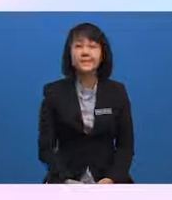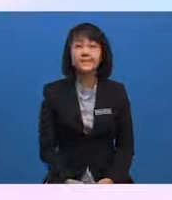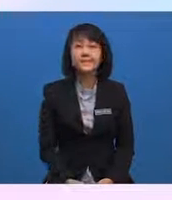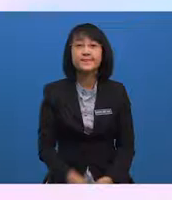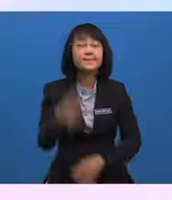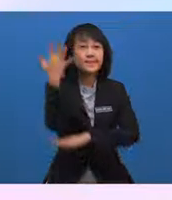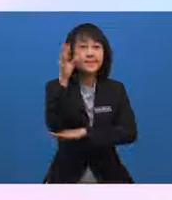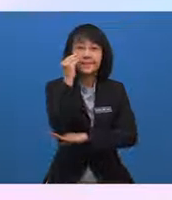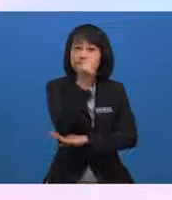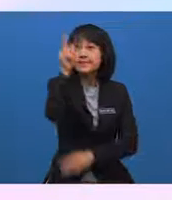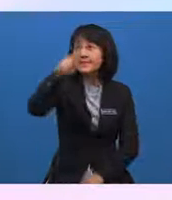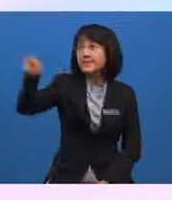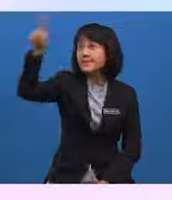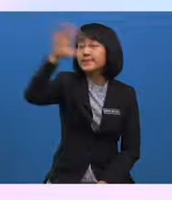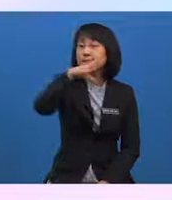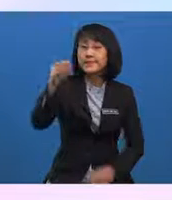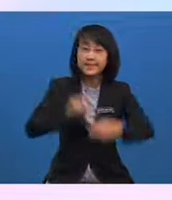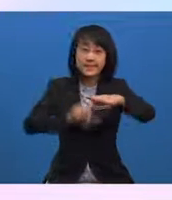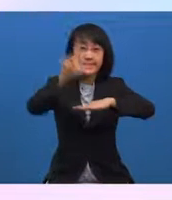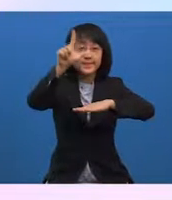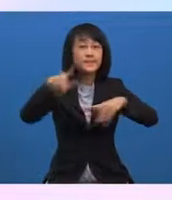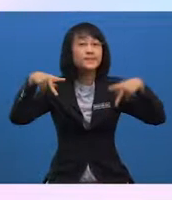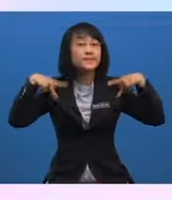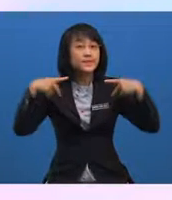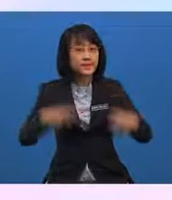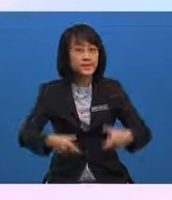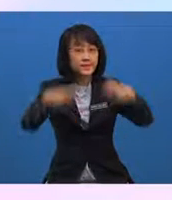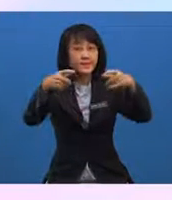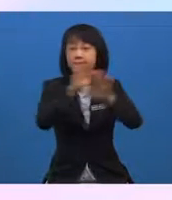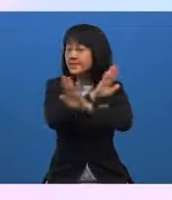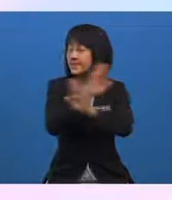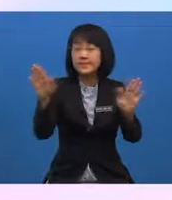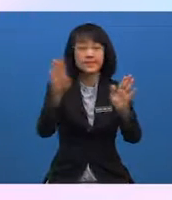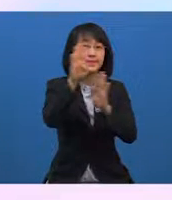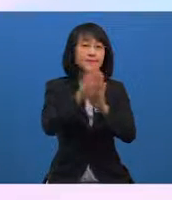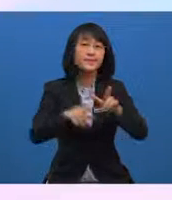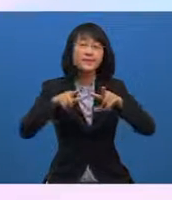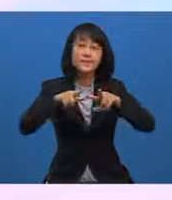pokok bunga matahari dan lalang mempunyai batang tidak berkayu.